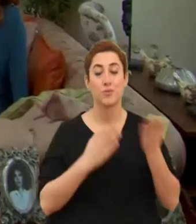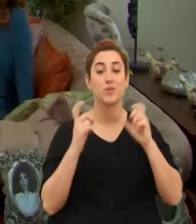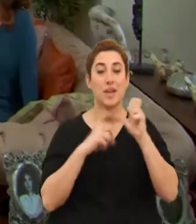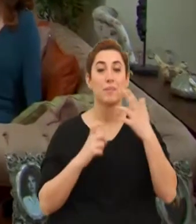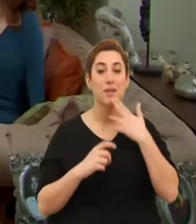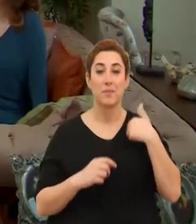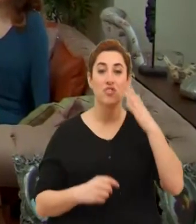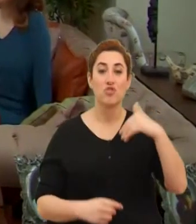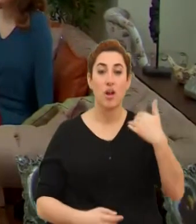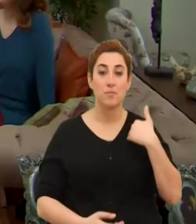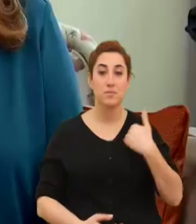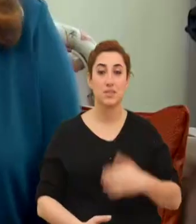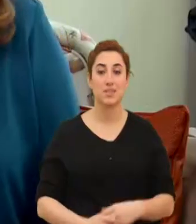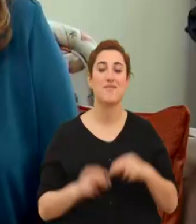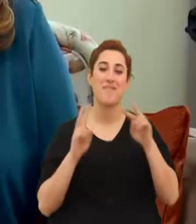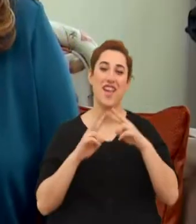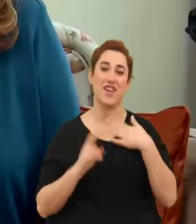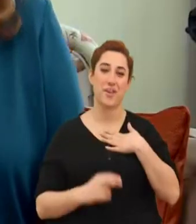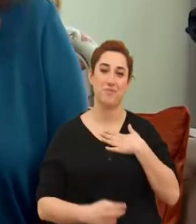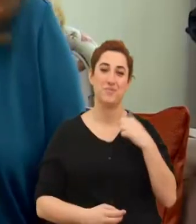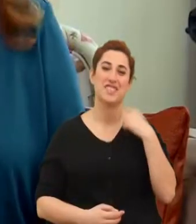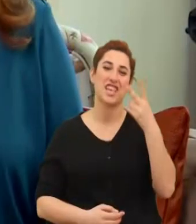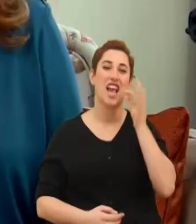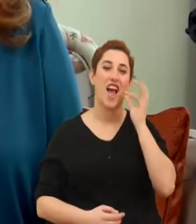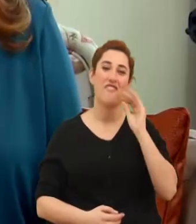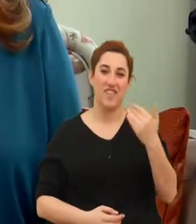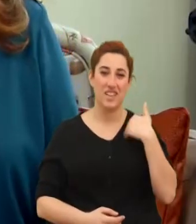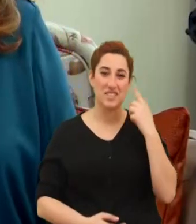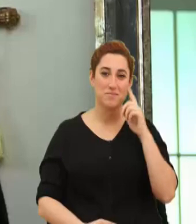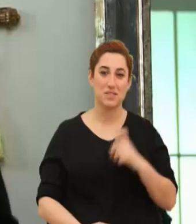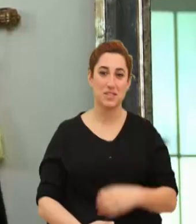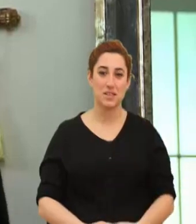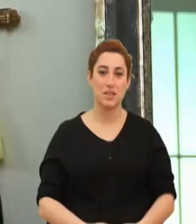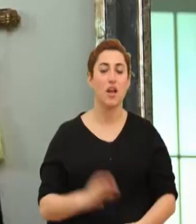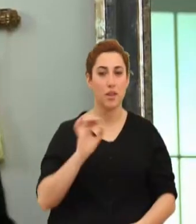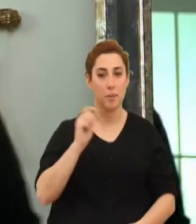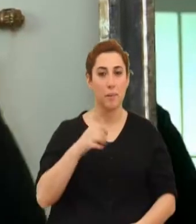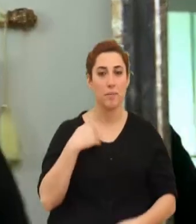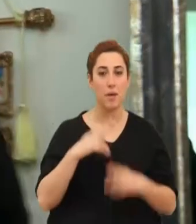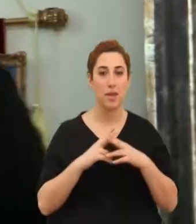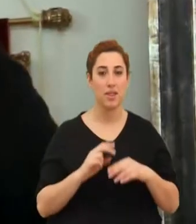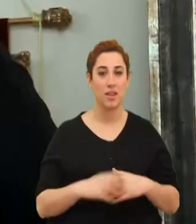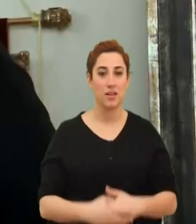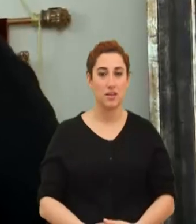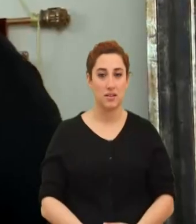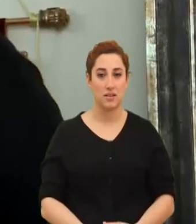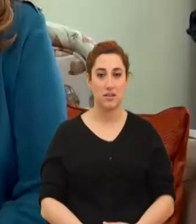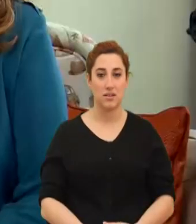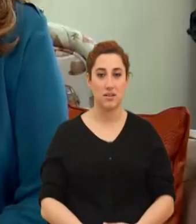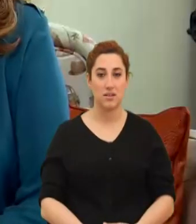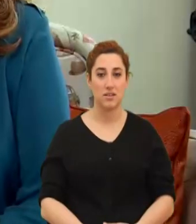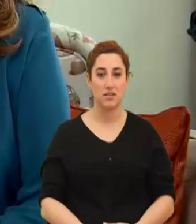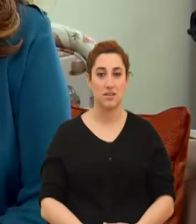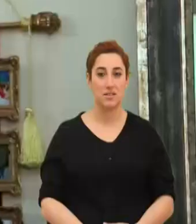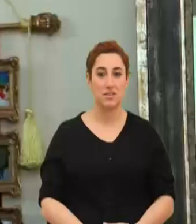Buyurun Serpil Hanım, beni çağırmışsınız. Meryem'ciğim, bize iki tane kahve yapar mısın? Ha tabii yaparım hemen.